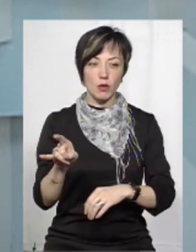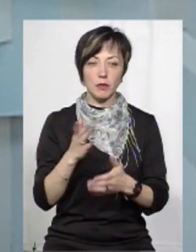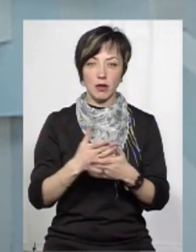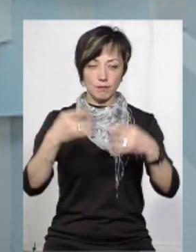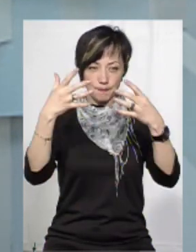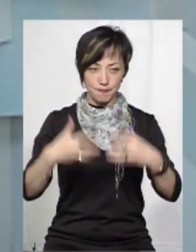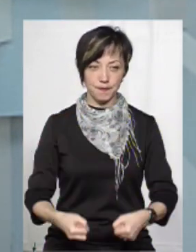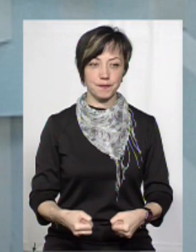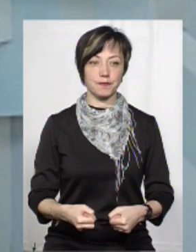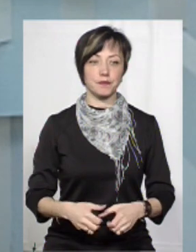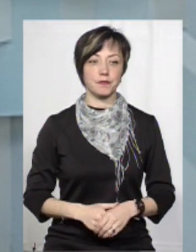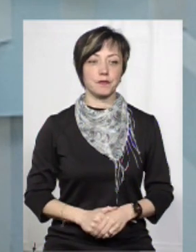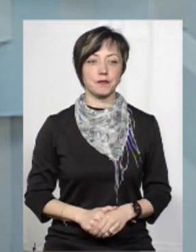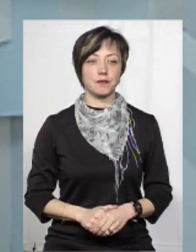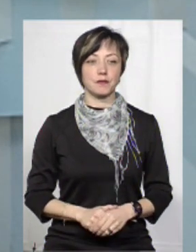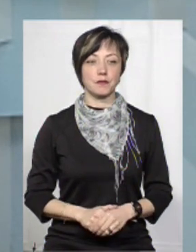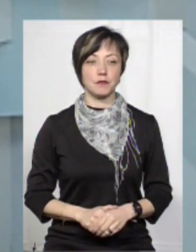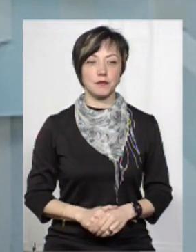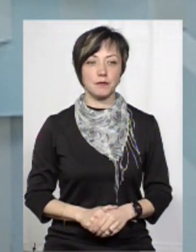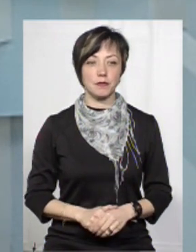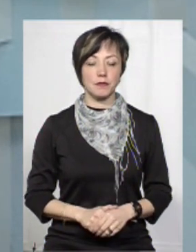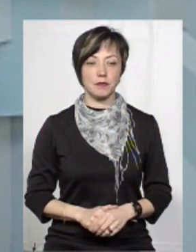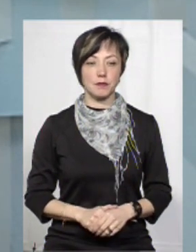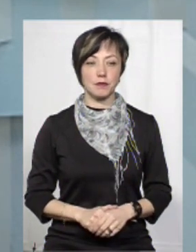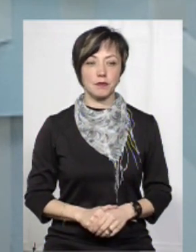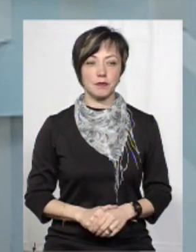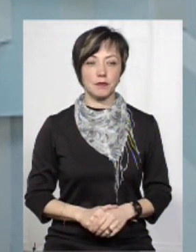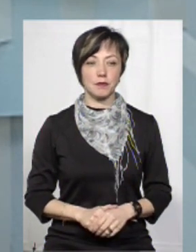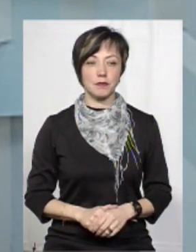коли вони теж руйнуються. Так.